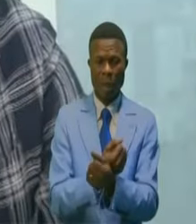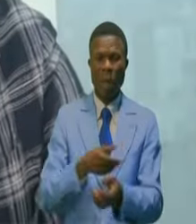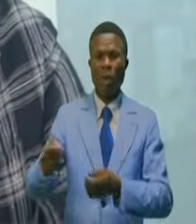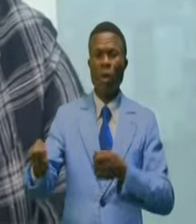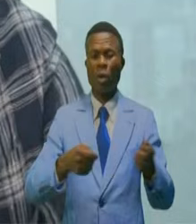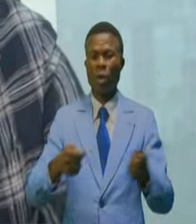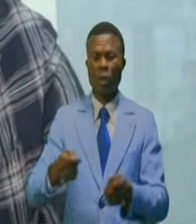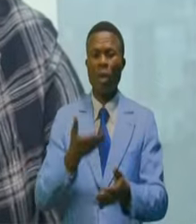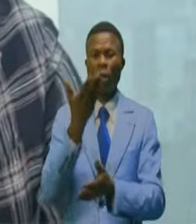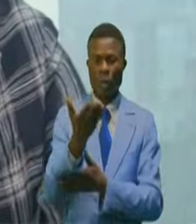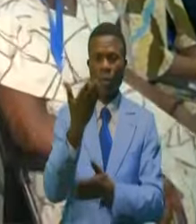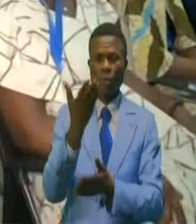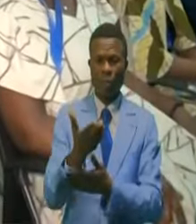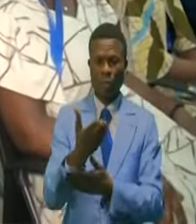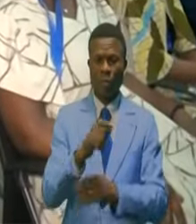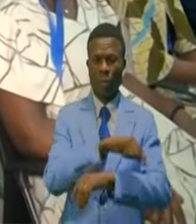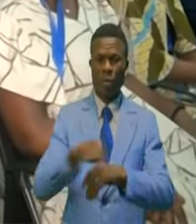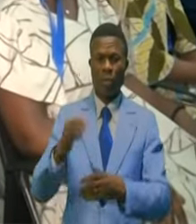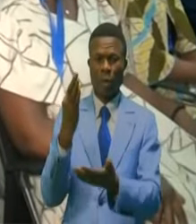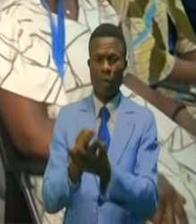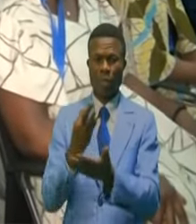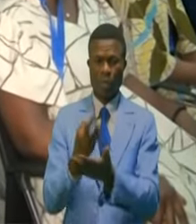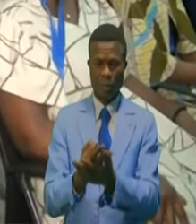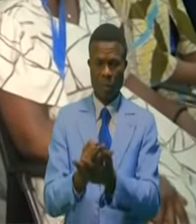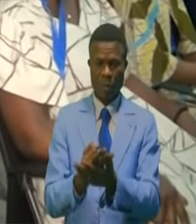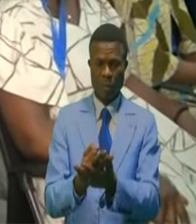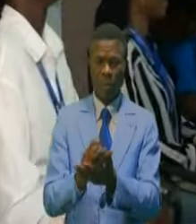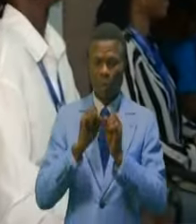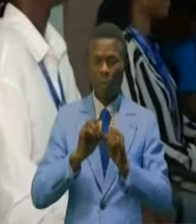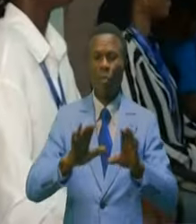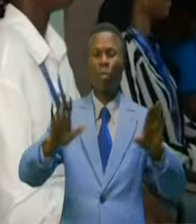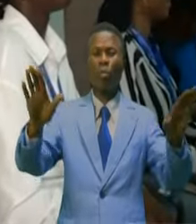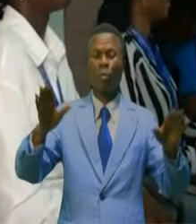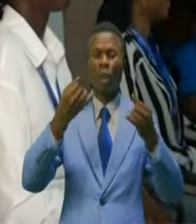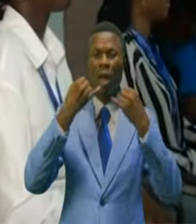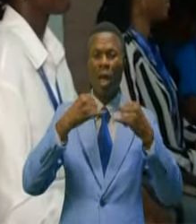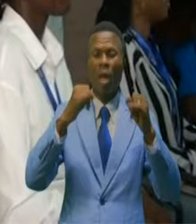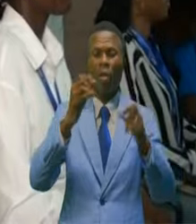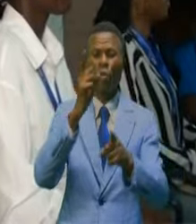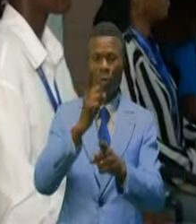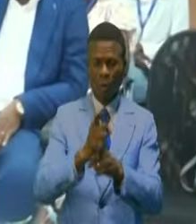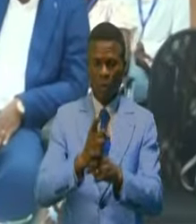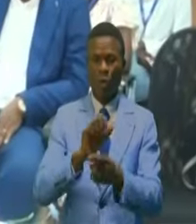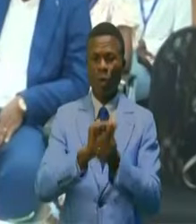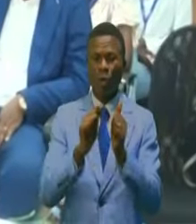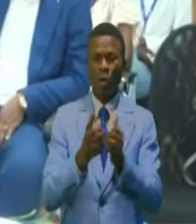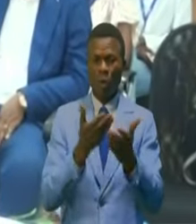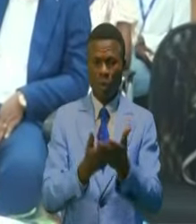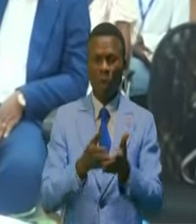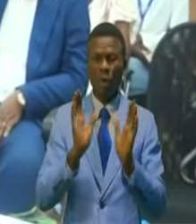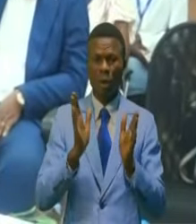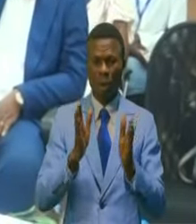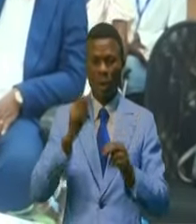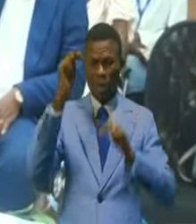marchés en exigeant aux institutions financières de divulguer des informations clés sur leur profil, des risques et